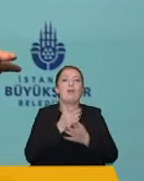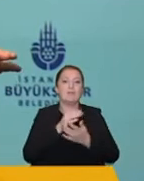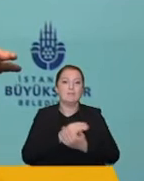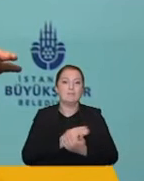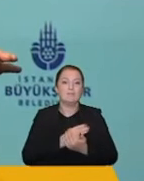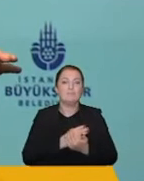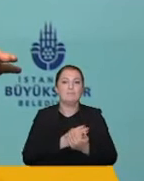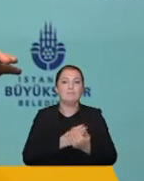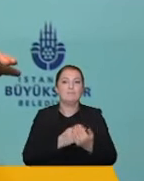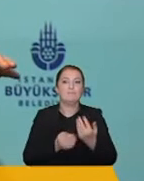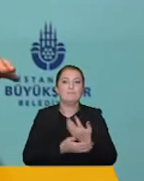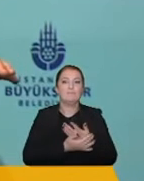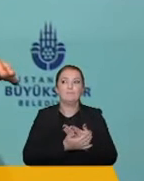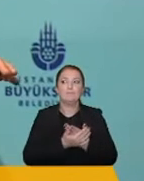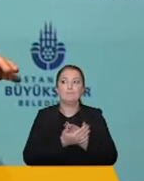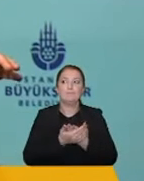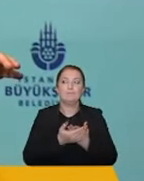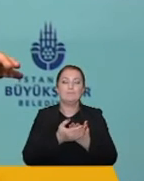Ankara